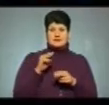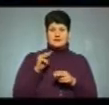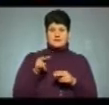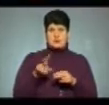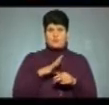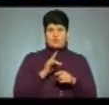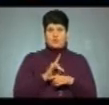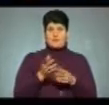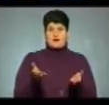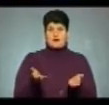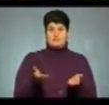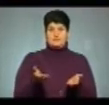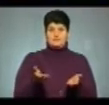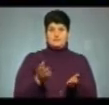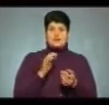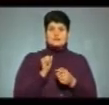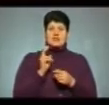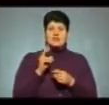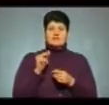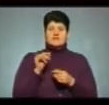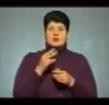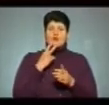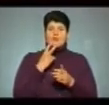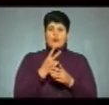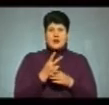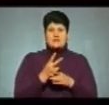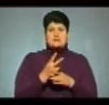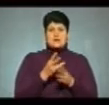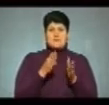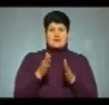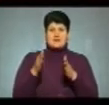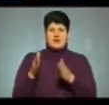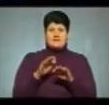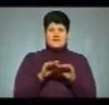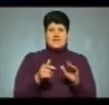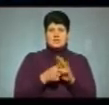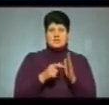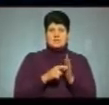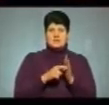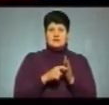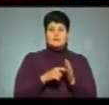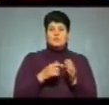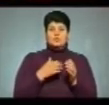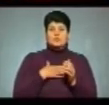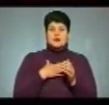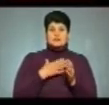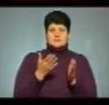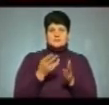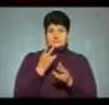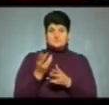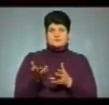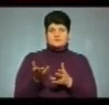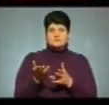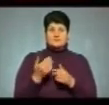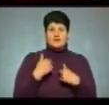нормально. Анастасія Кавчак показує батарею у дитячій кімнаті. Вона зимна. І, ну,